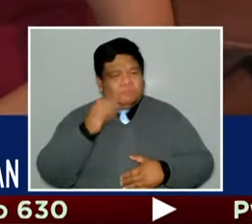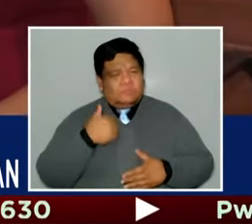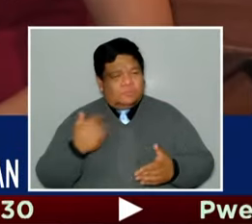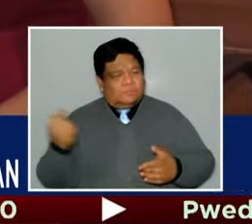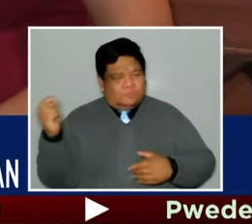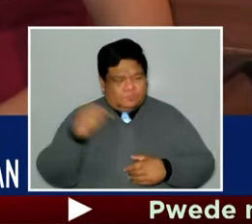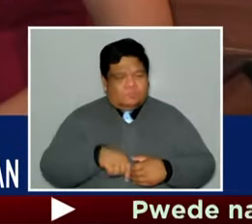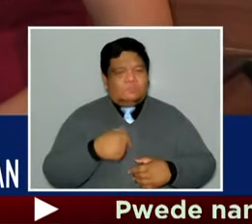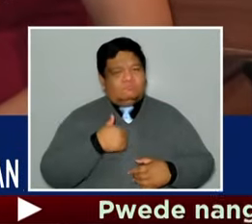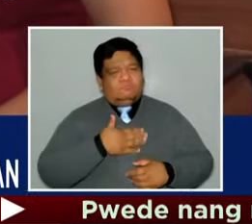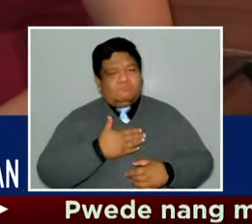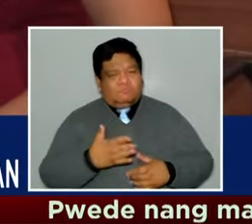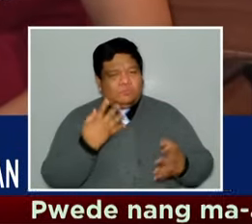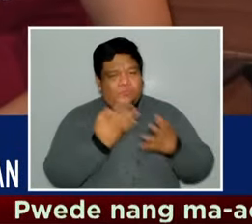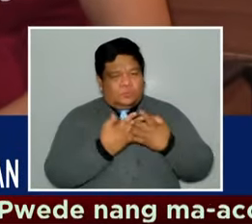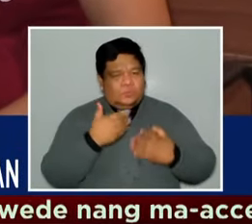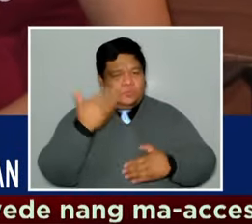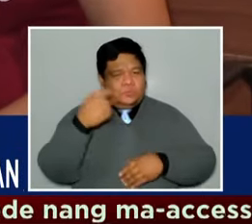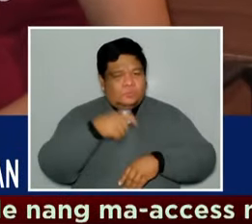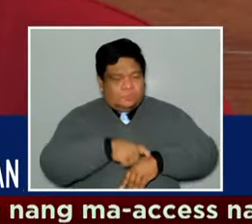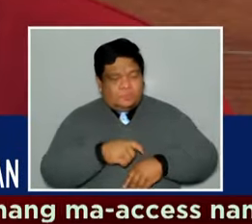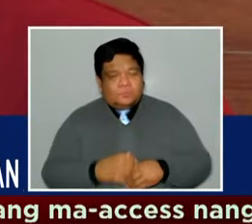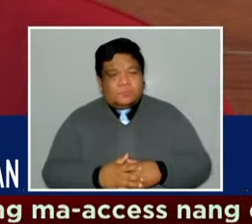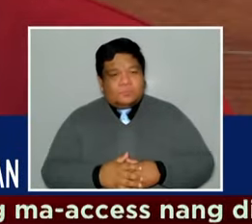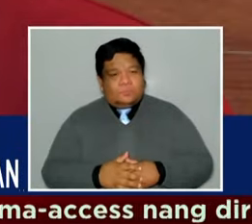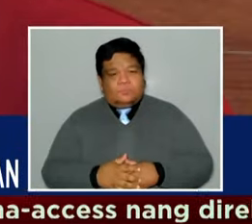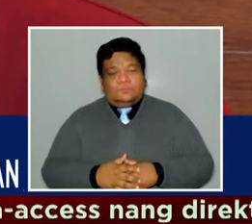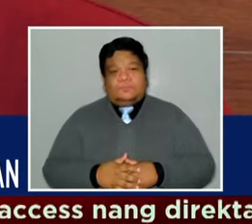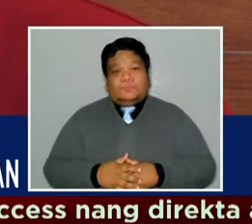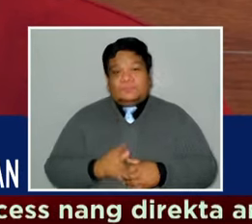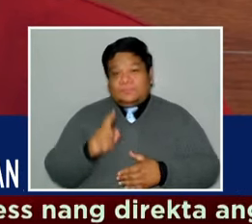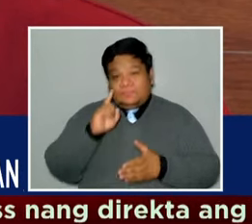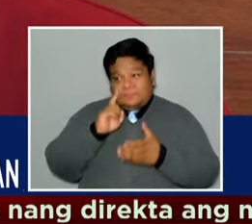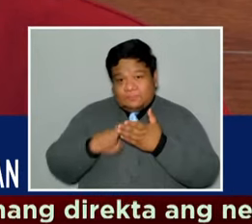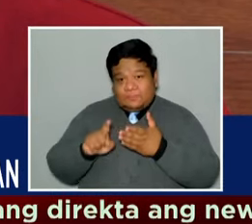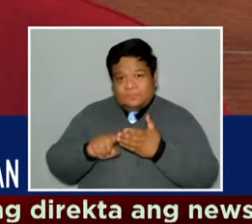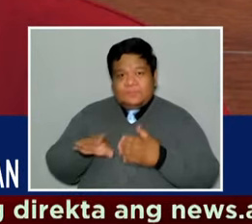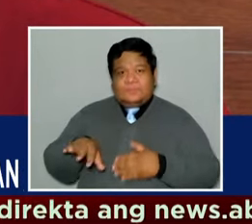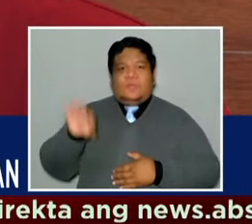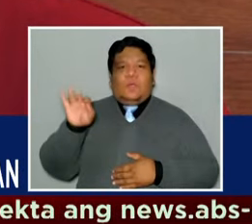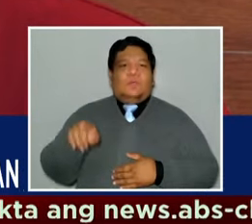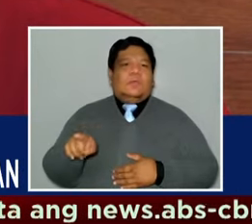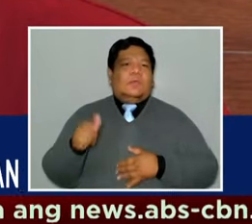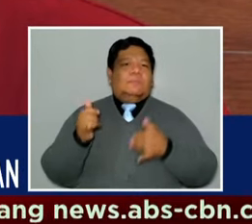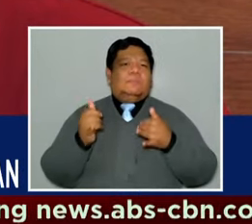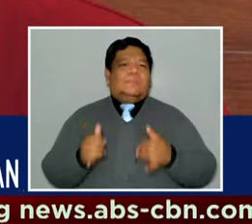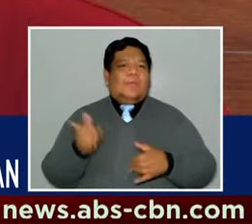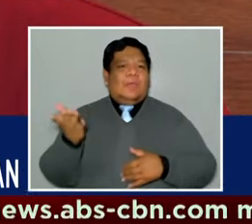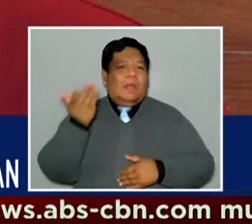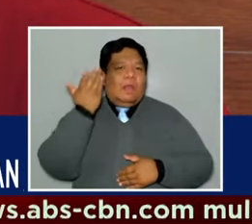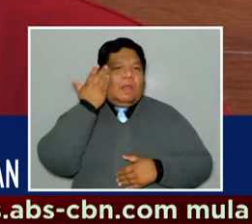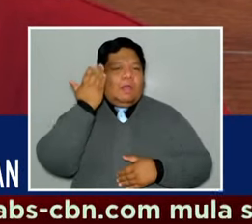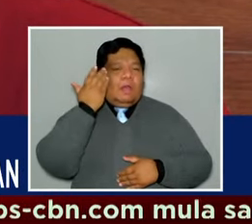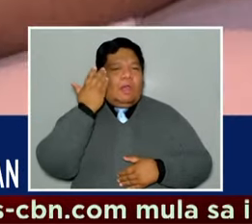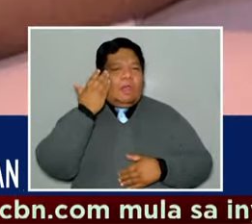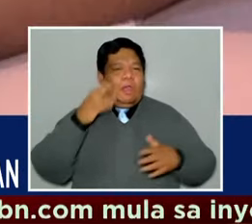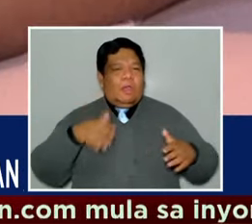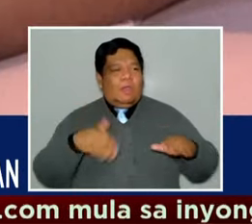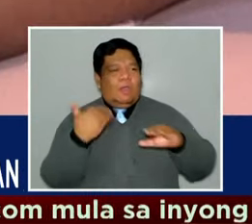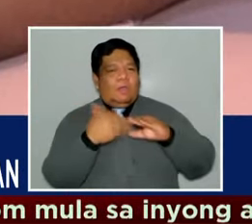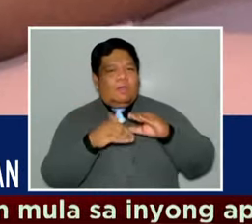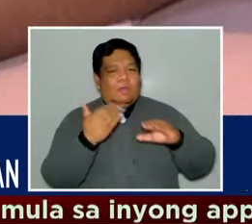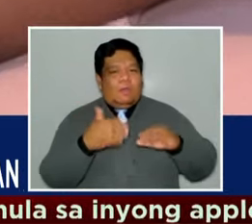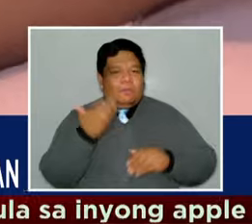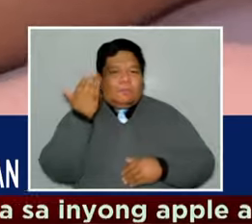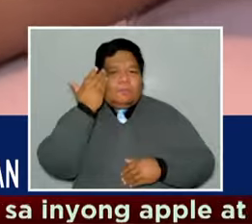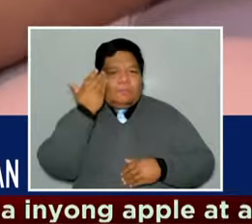ko. Pero lumabas sa investigasyon na si Abanyo rin ang nagpanggap na kachat ng biktima at nagpanggap lang na babae. At siya